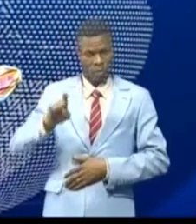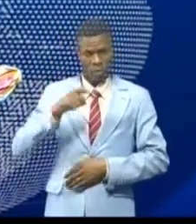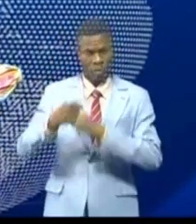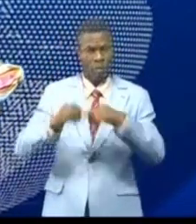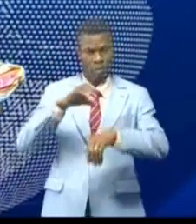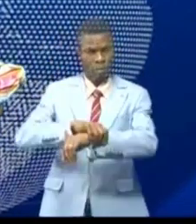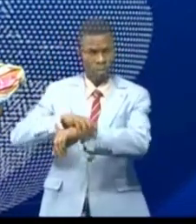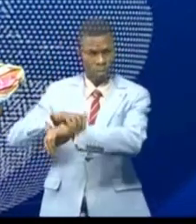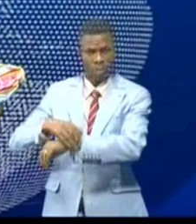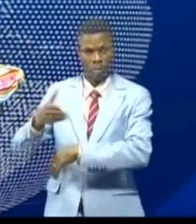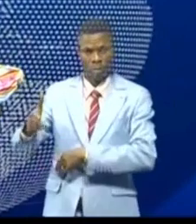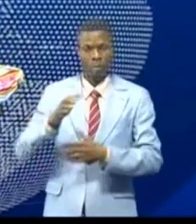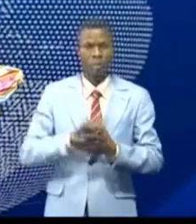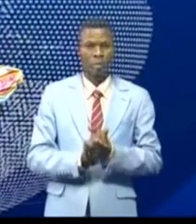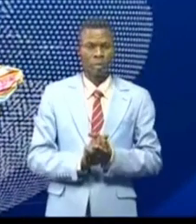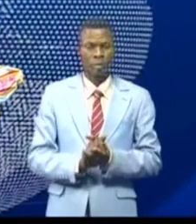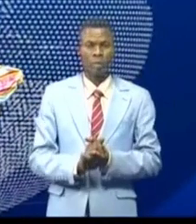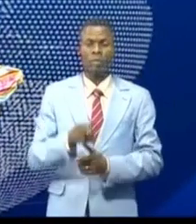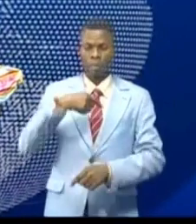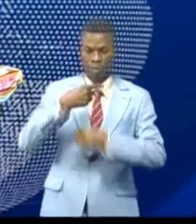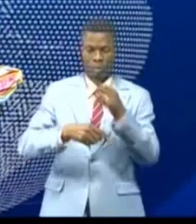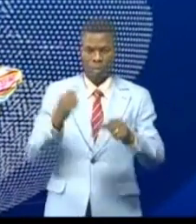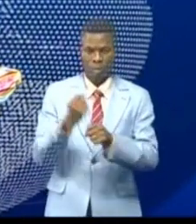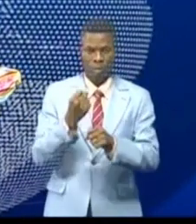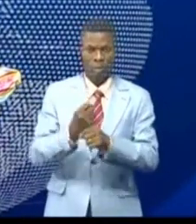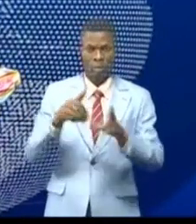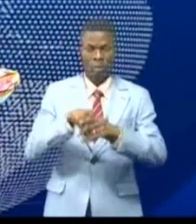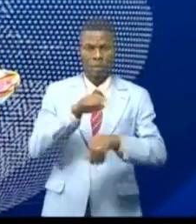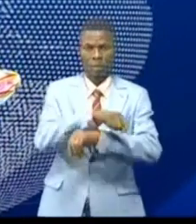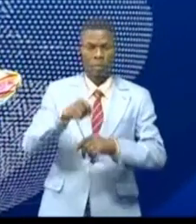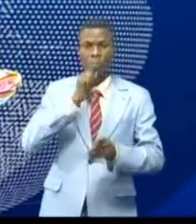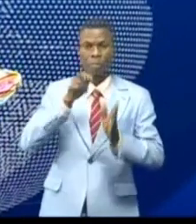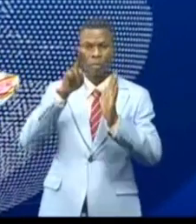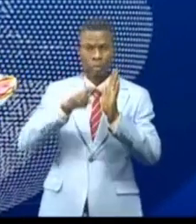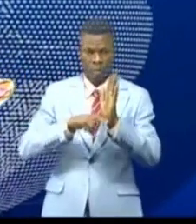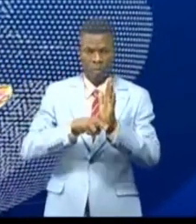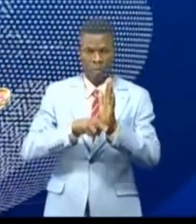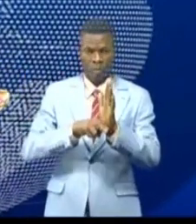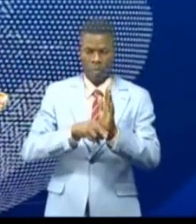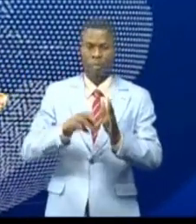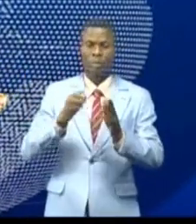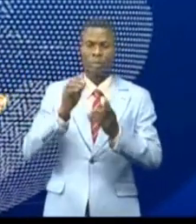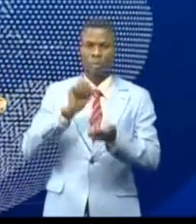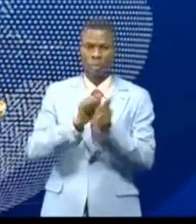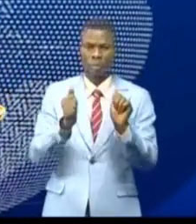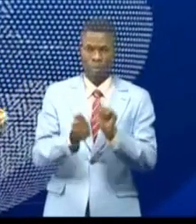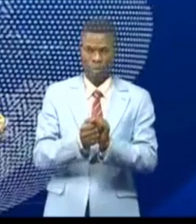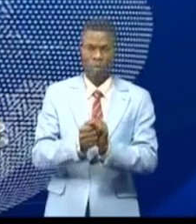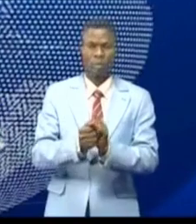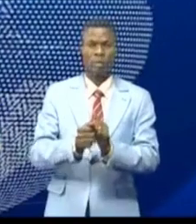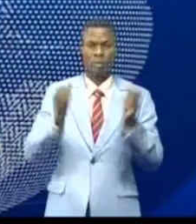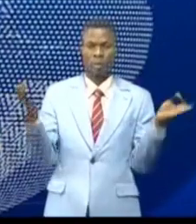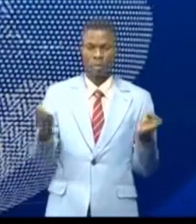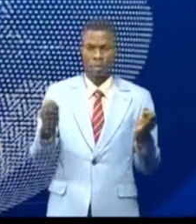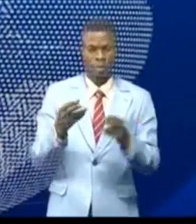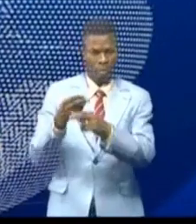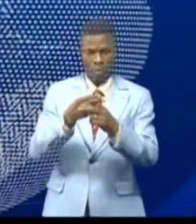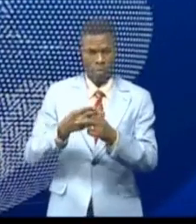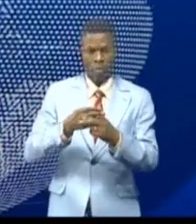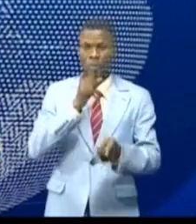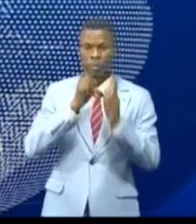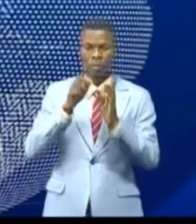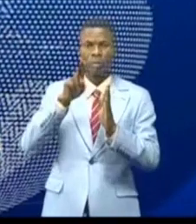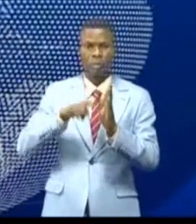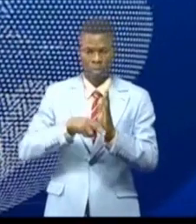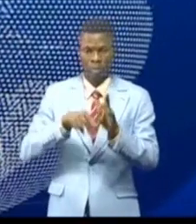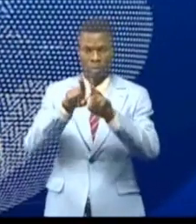Kuluna. Rentrée parlementaire dans des assemblées provinciales placées sous le signe de contrôle